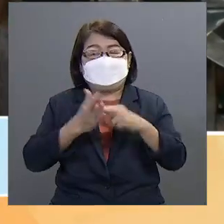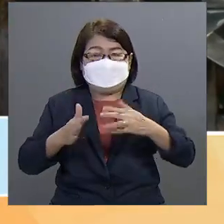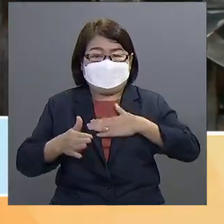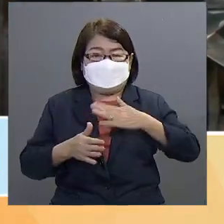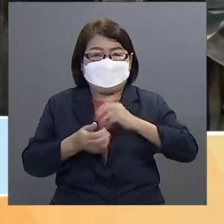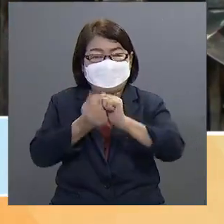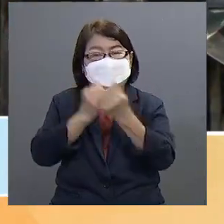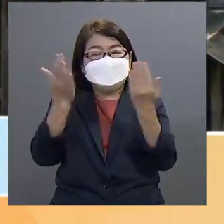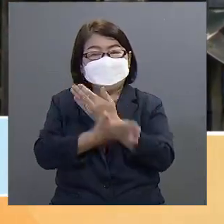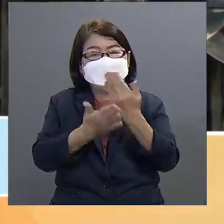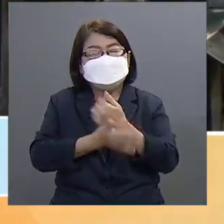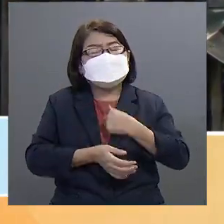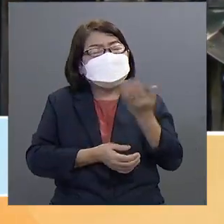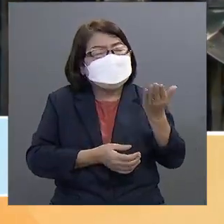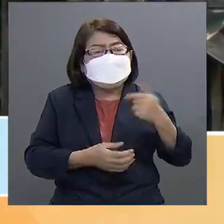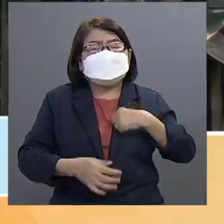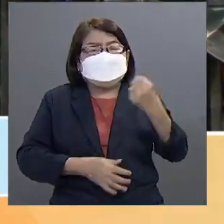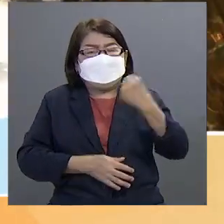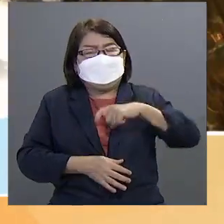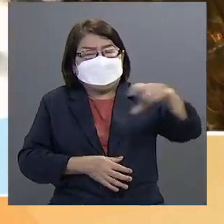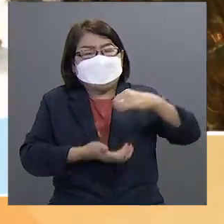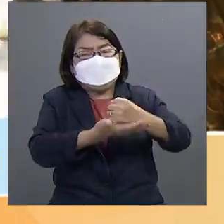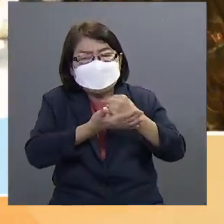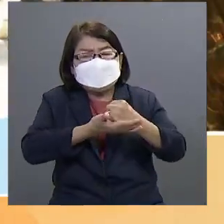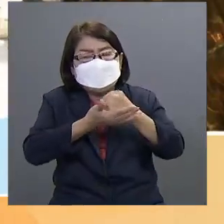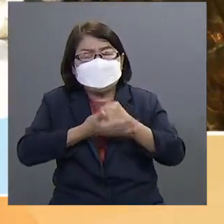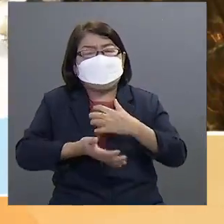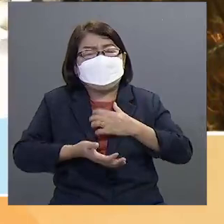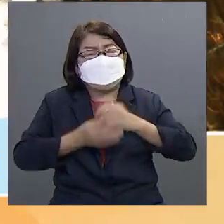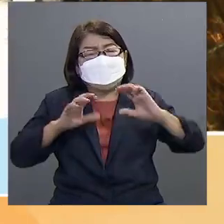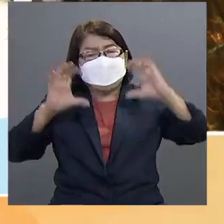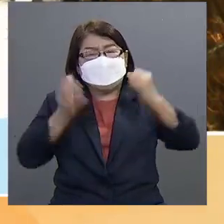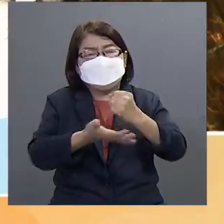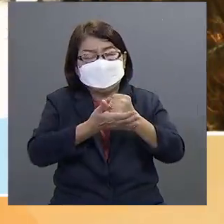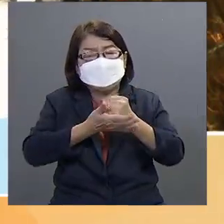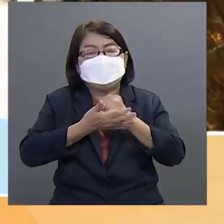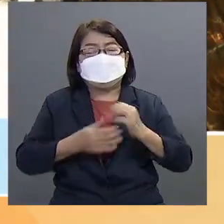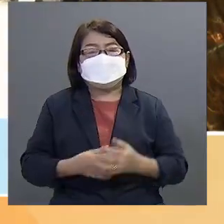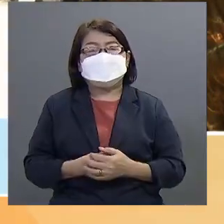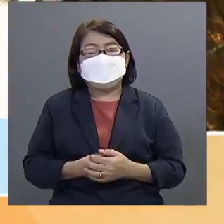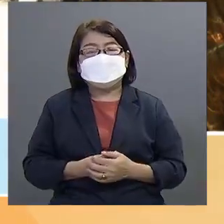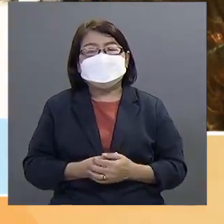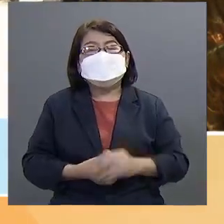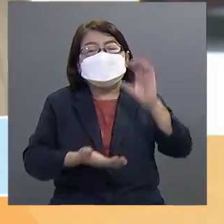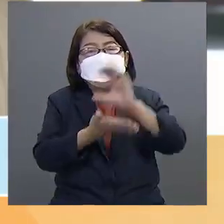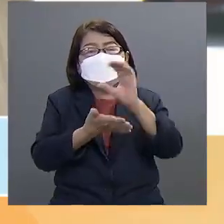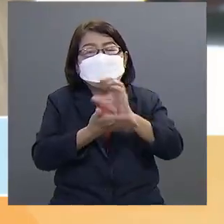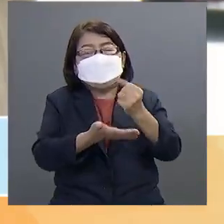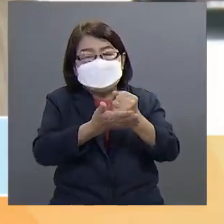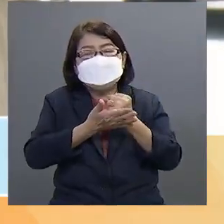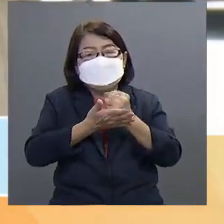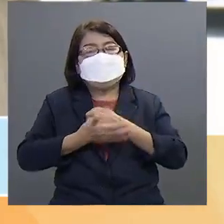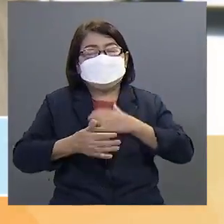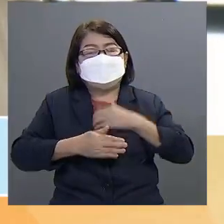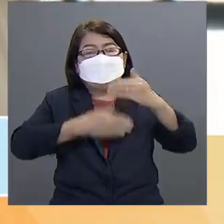ใจเราต้องการบูตเตอร์ช็อตเหมือนกันเราต้องการวัคซีนเราต้องการอะไรมาพุชเราอีกนิดนึงนะครับเพื่อเราเดินหน้าได้ครับคุณปูเป้ครับ